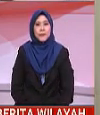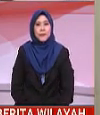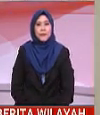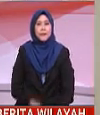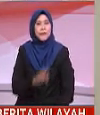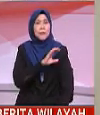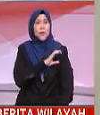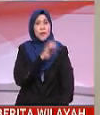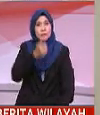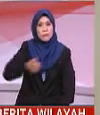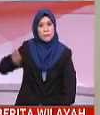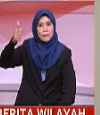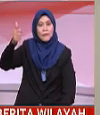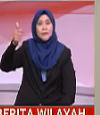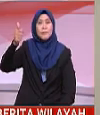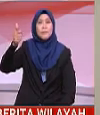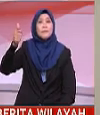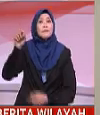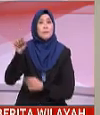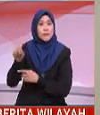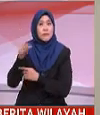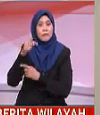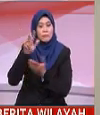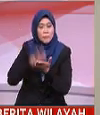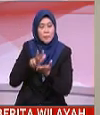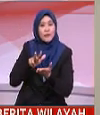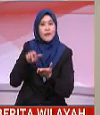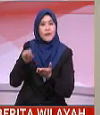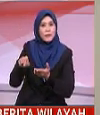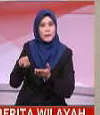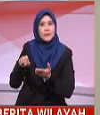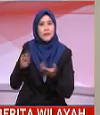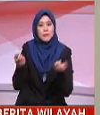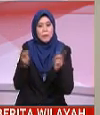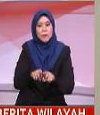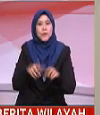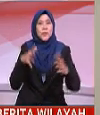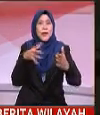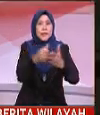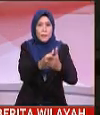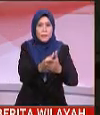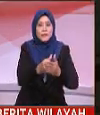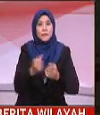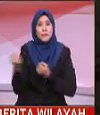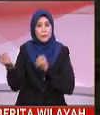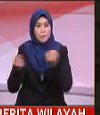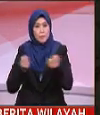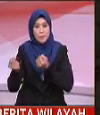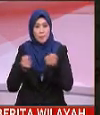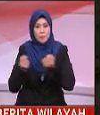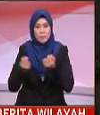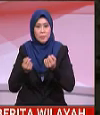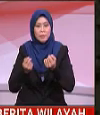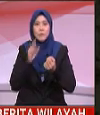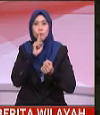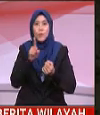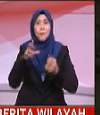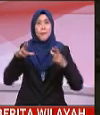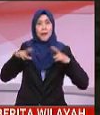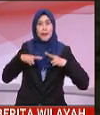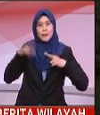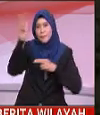Ketua Polis Daerah Dungun, Superintenden Baharudin Abdullah mengesahkan mengenai kejadian. Kereta yang dipandu pesuara kerajaan